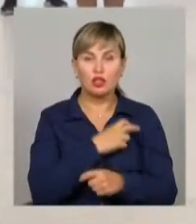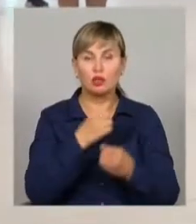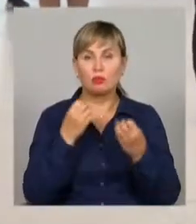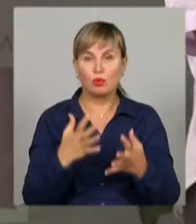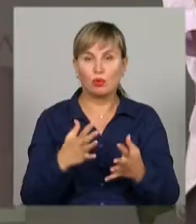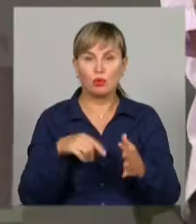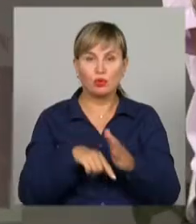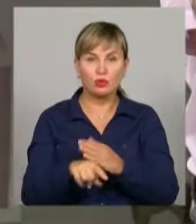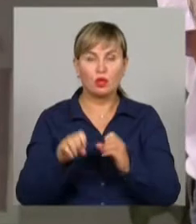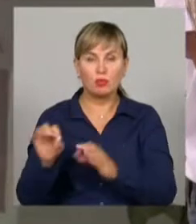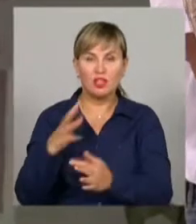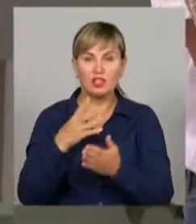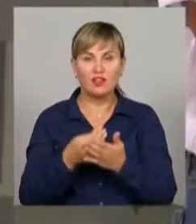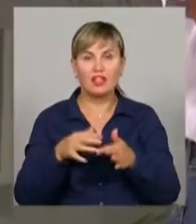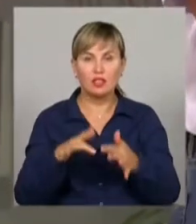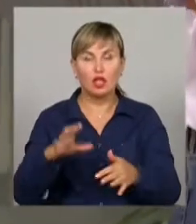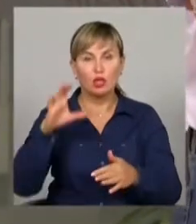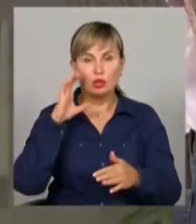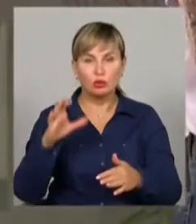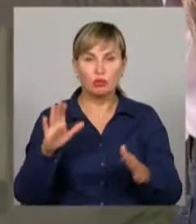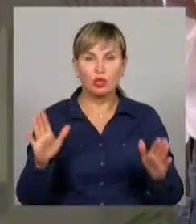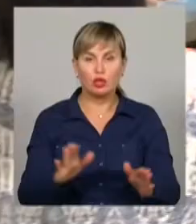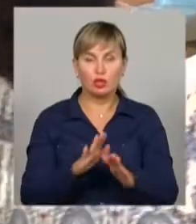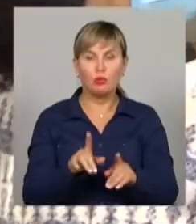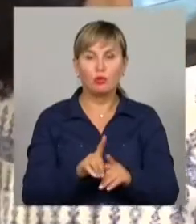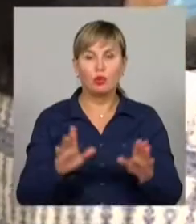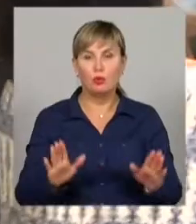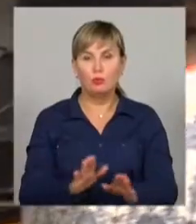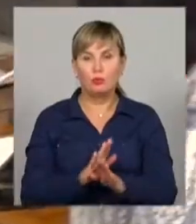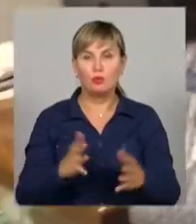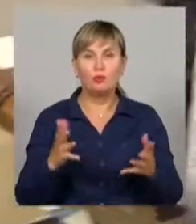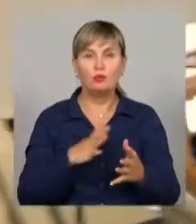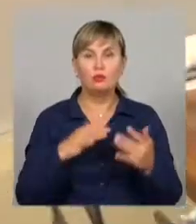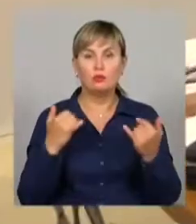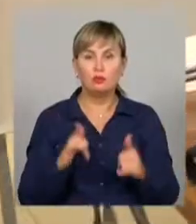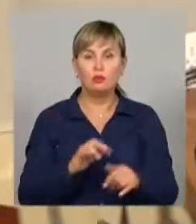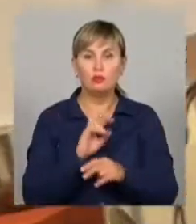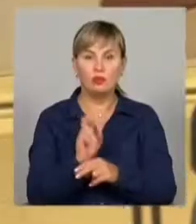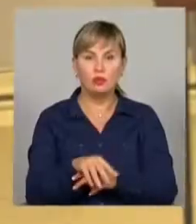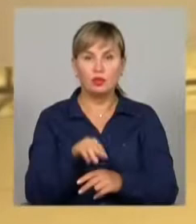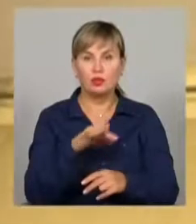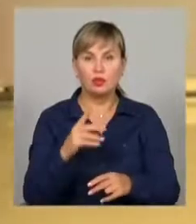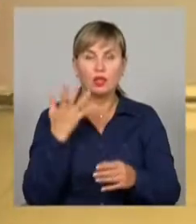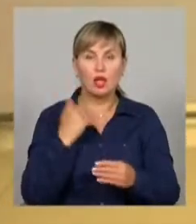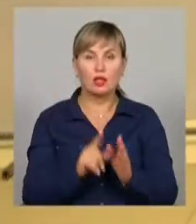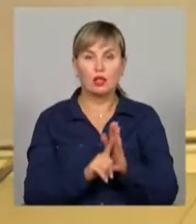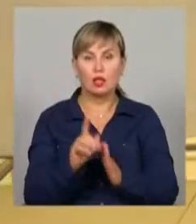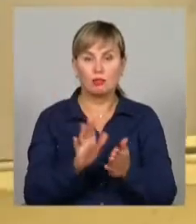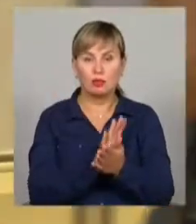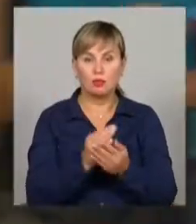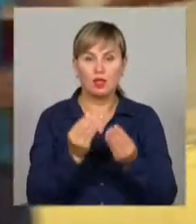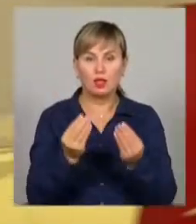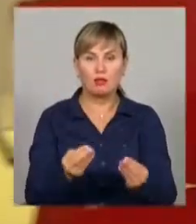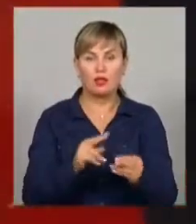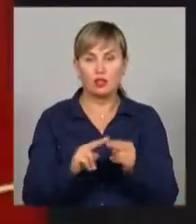дня оторвались от своих дел и, слушая гимн, дружно подпевали. Ну а каково было удивление посетителей ТРЦ, когда им начали бесплатно